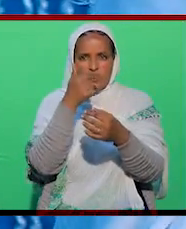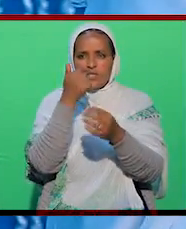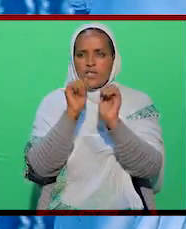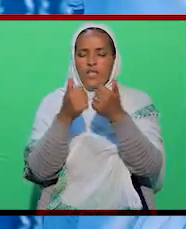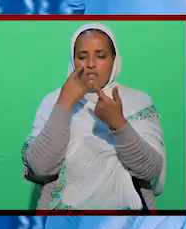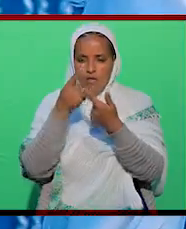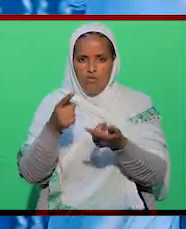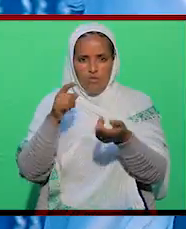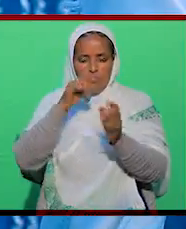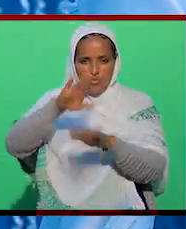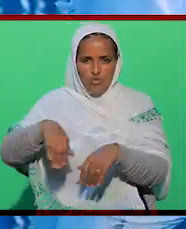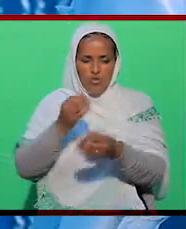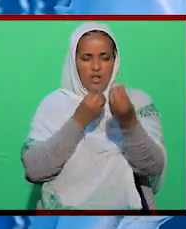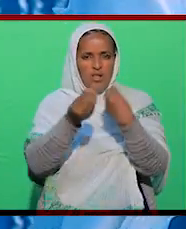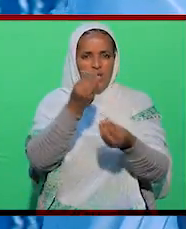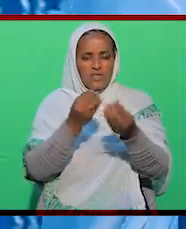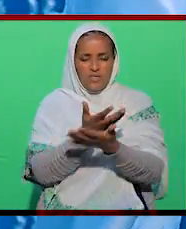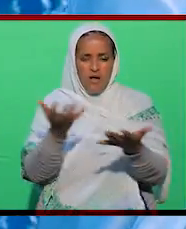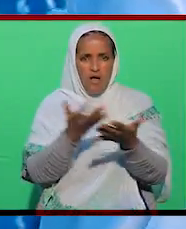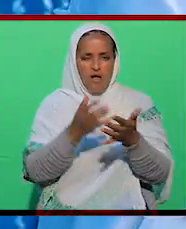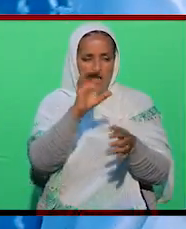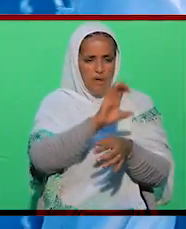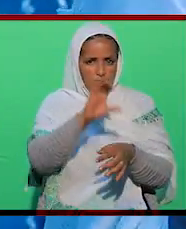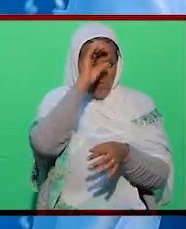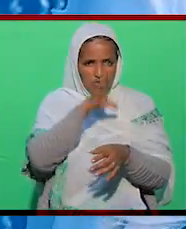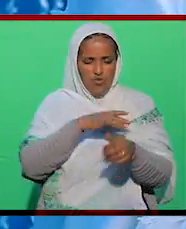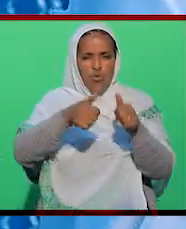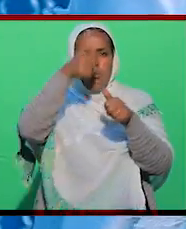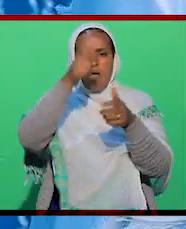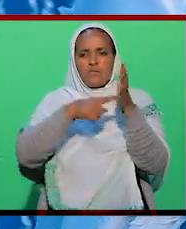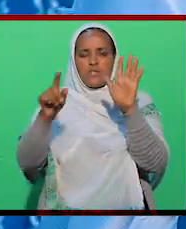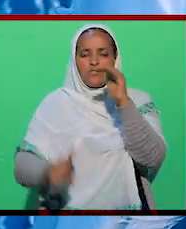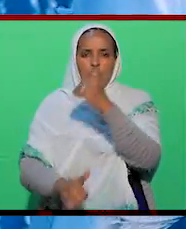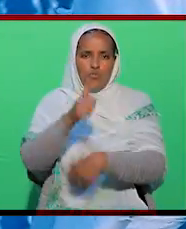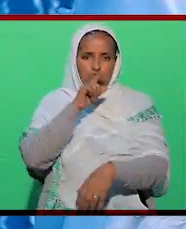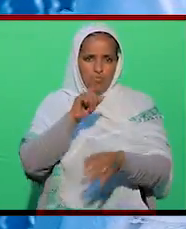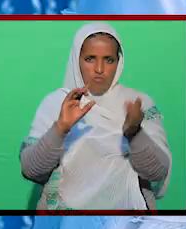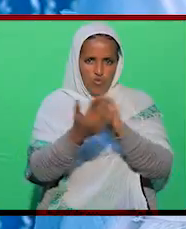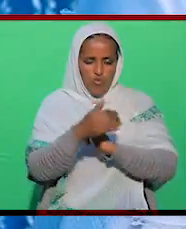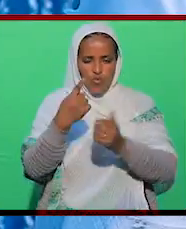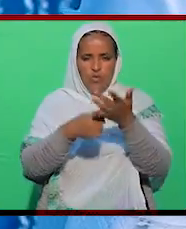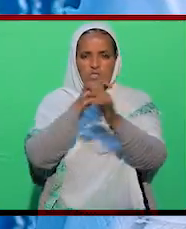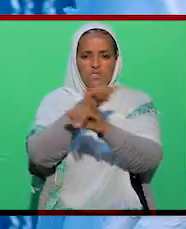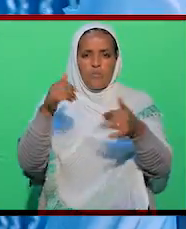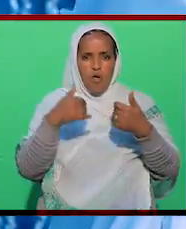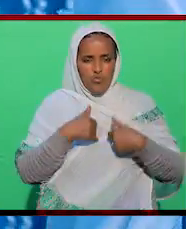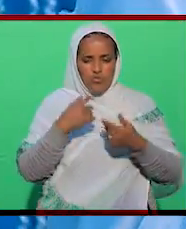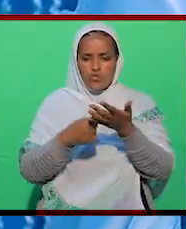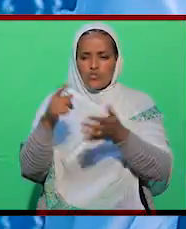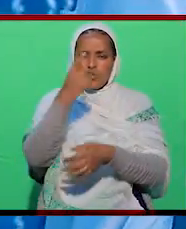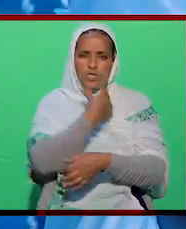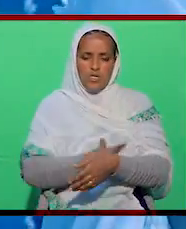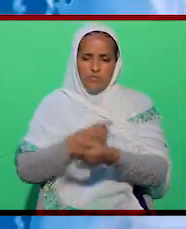በፊቱን እንዴት አየው ይሆን የሚለውን ትቶ ይሄ ለንግድና ለቁሳዊ ነገር የሚፈልግ ሰው ዋና ተጋላጭና ተጠቂ ነው የሚሆነው።